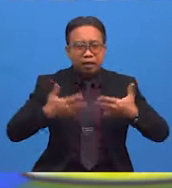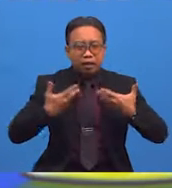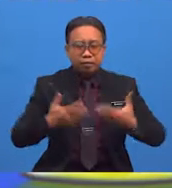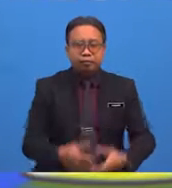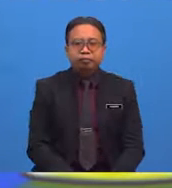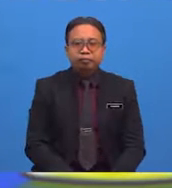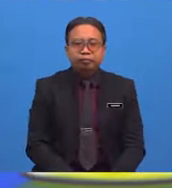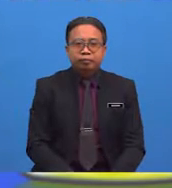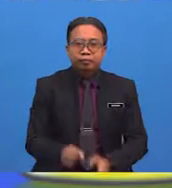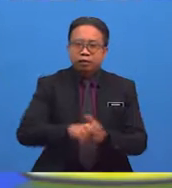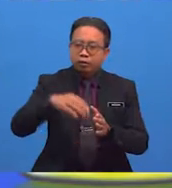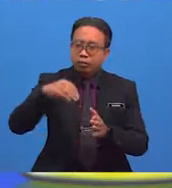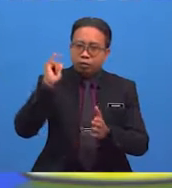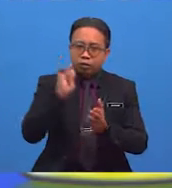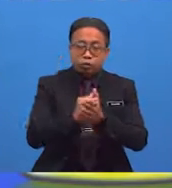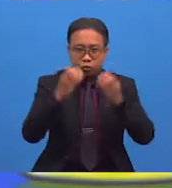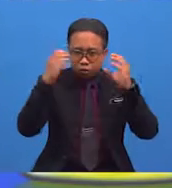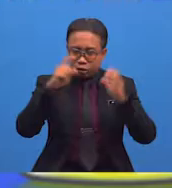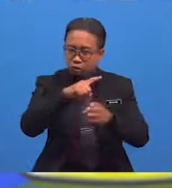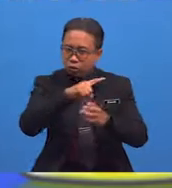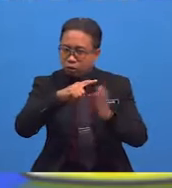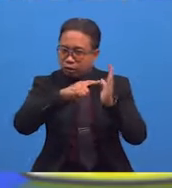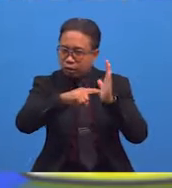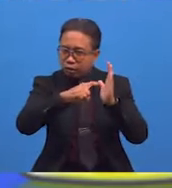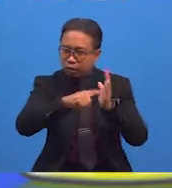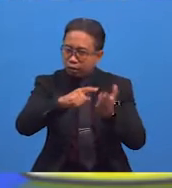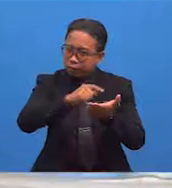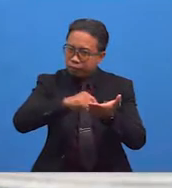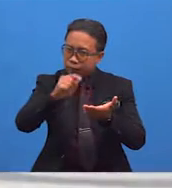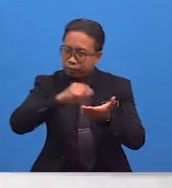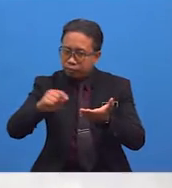cikgu tandakan aras air berwarna ini.